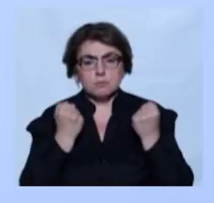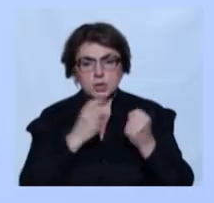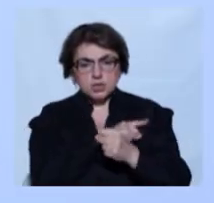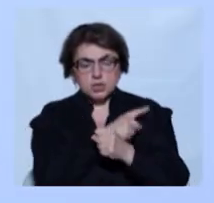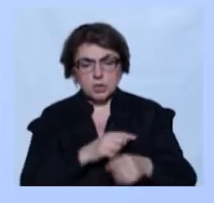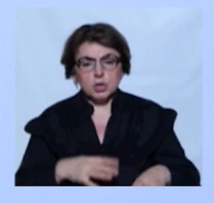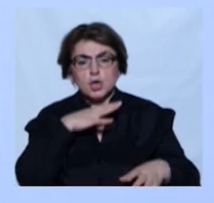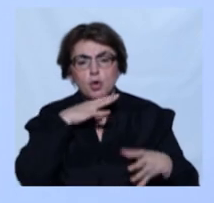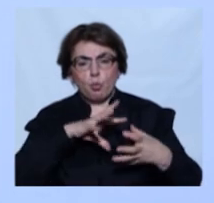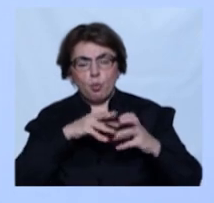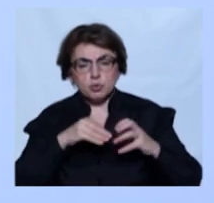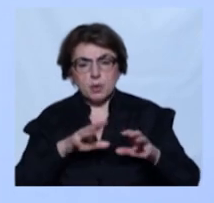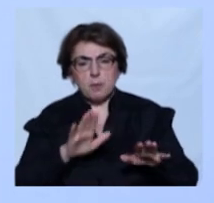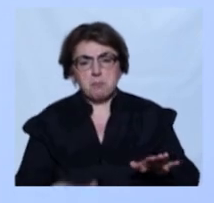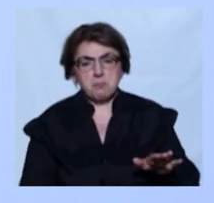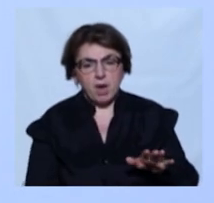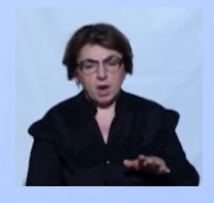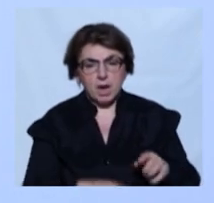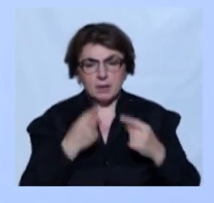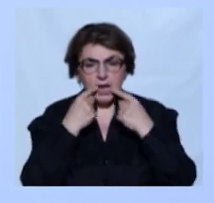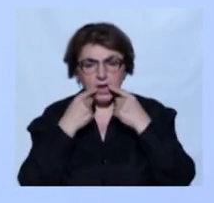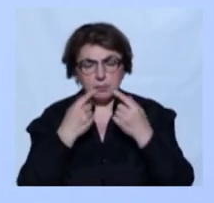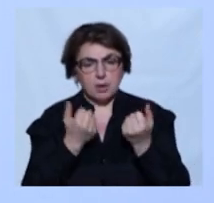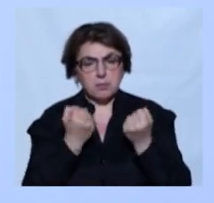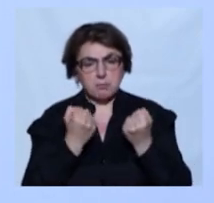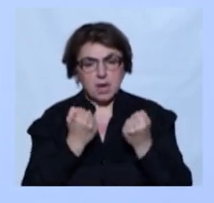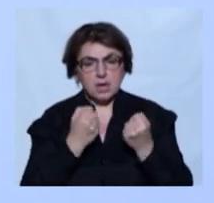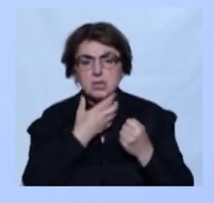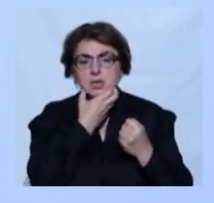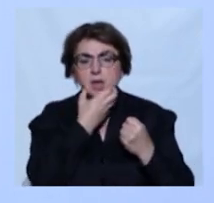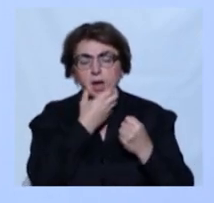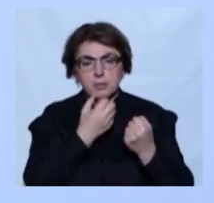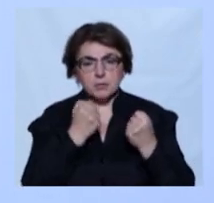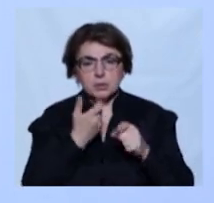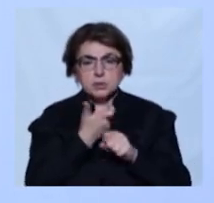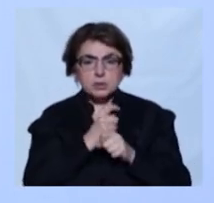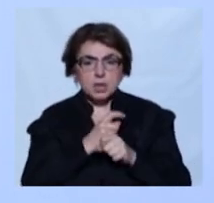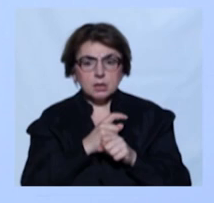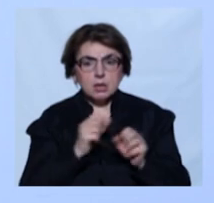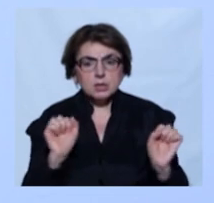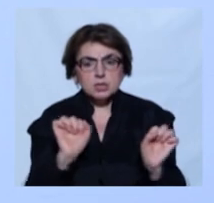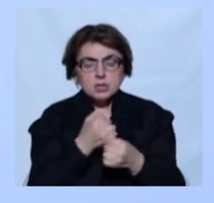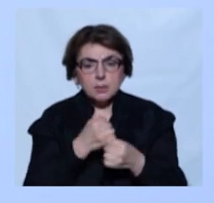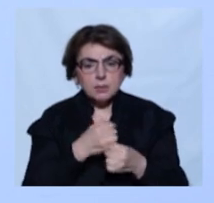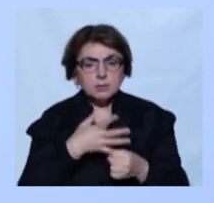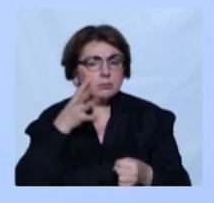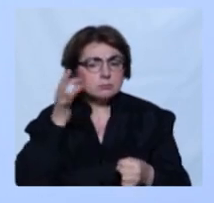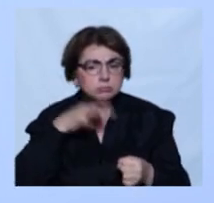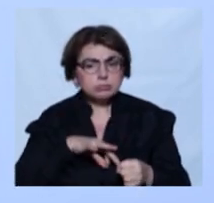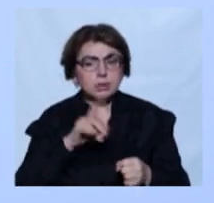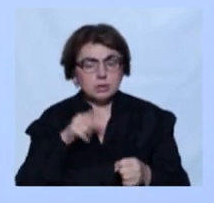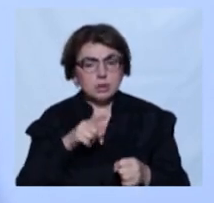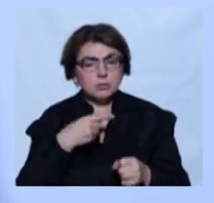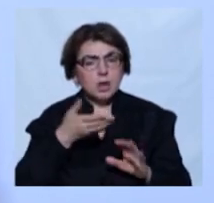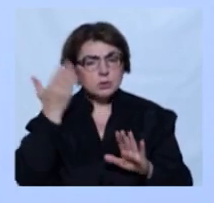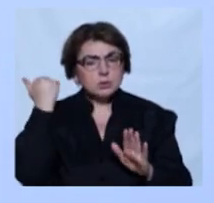კუნთები, აქვთ ბასრი კბილები, ძლიერი ყბები, საკმაოდ სწრაფები და მოხერხებულებიც არიან ამავდროულად. თქვენ გახსოვთ,